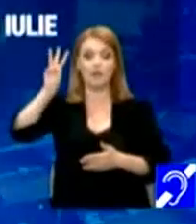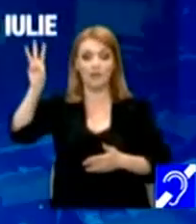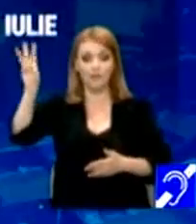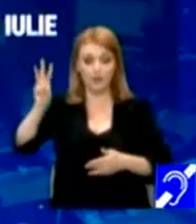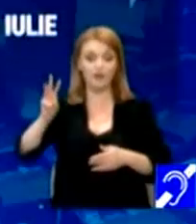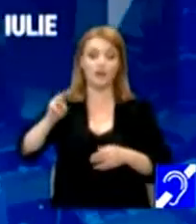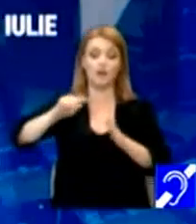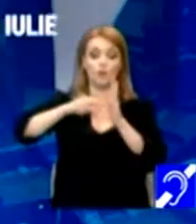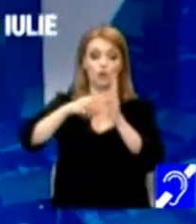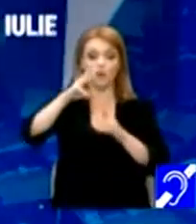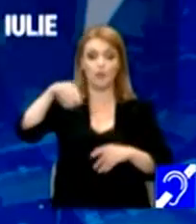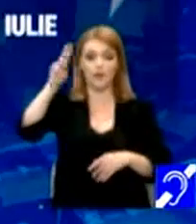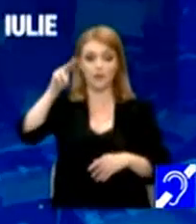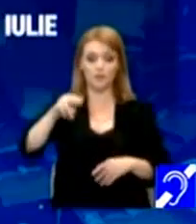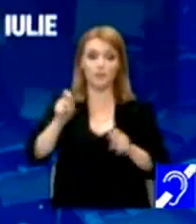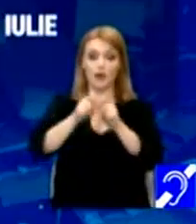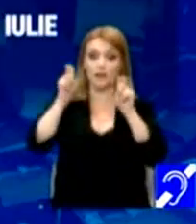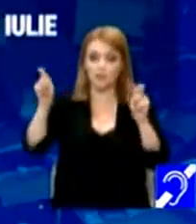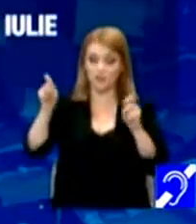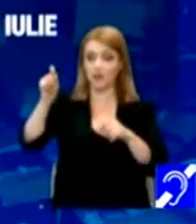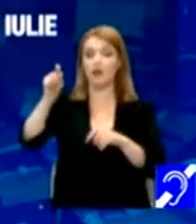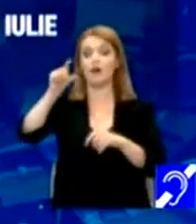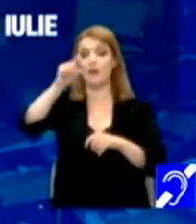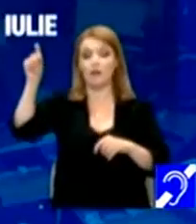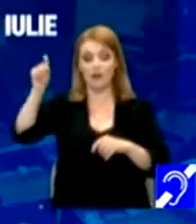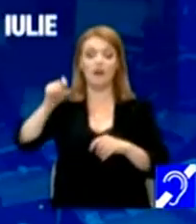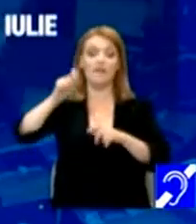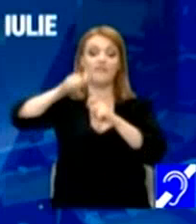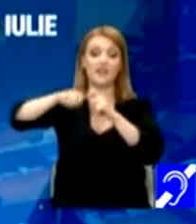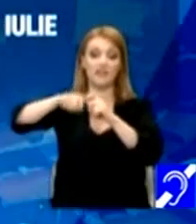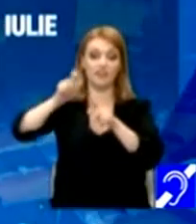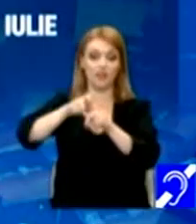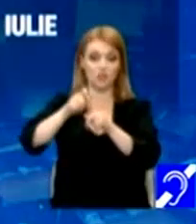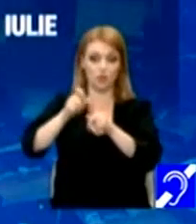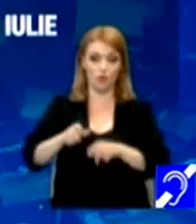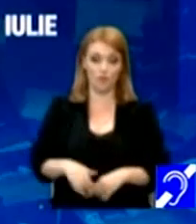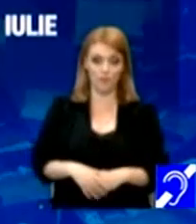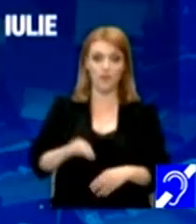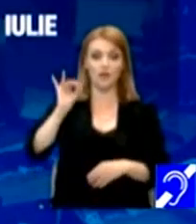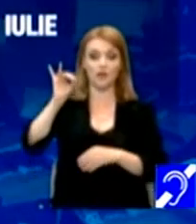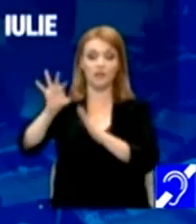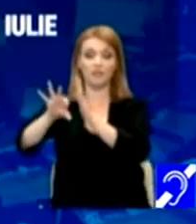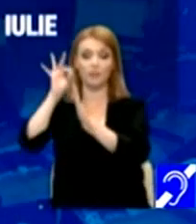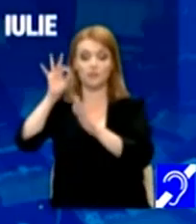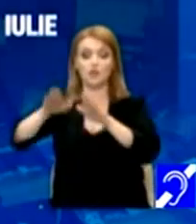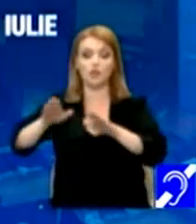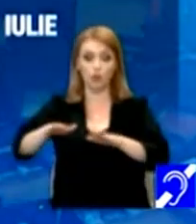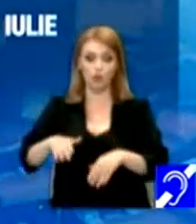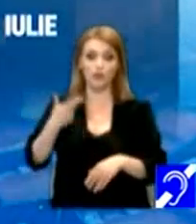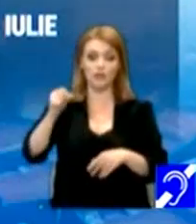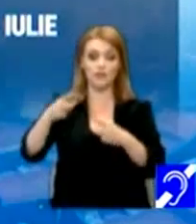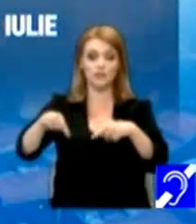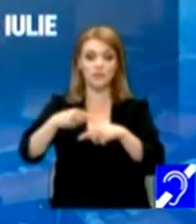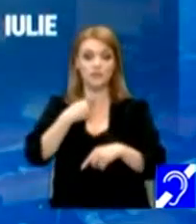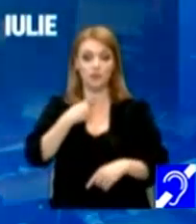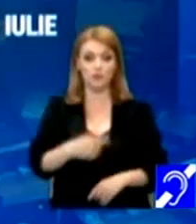www.cec.md accesând butonul Verifică-te în registrul de stat al alegătorilor, selectând localitatea și secția de